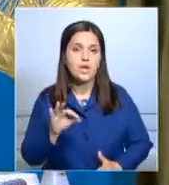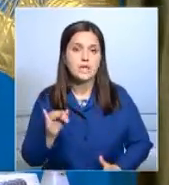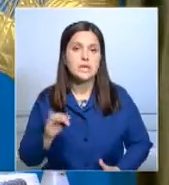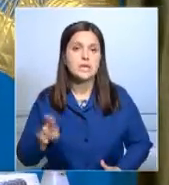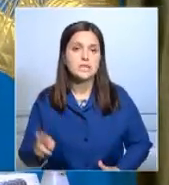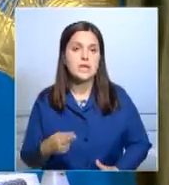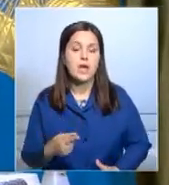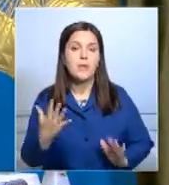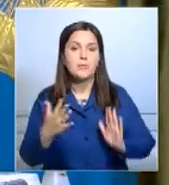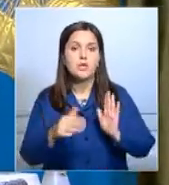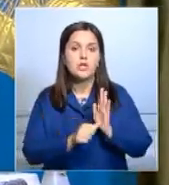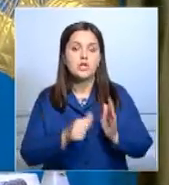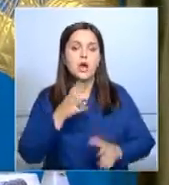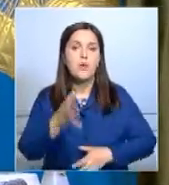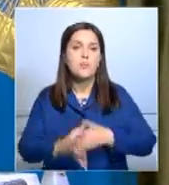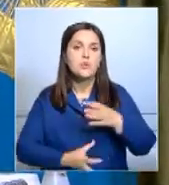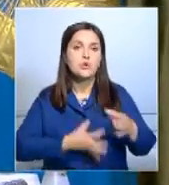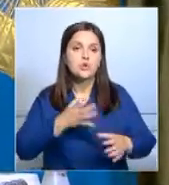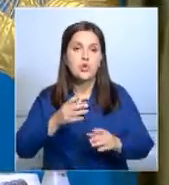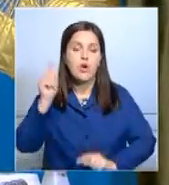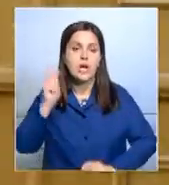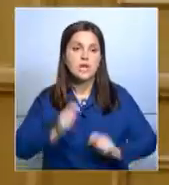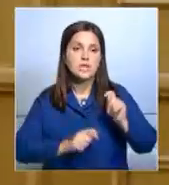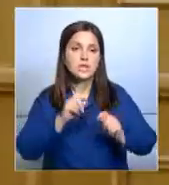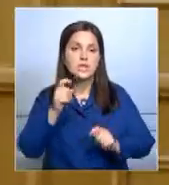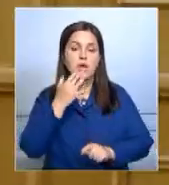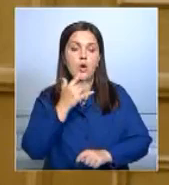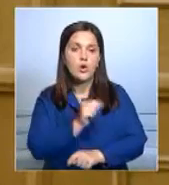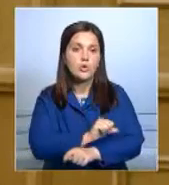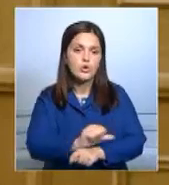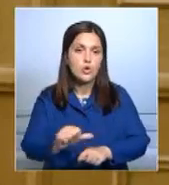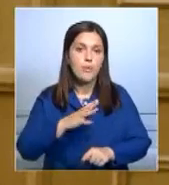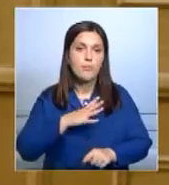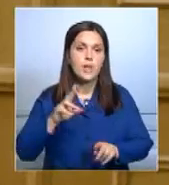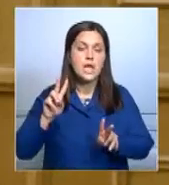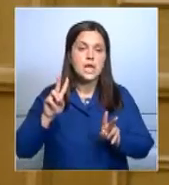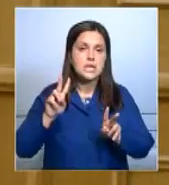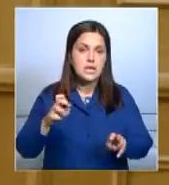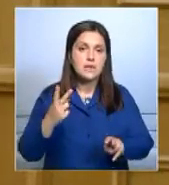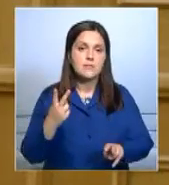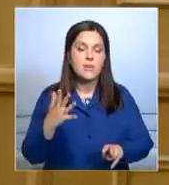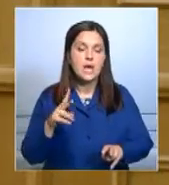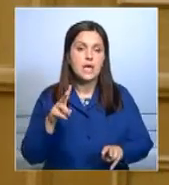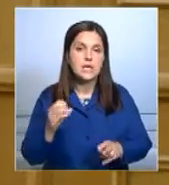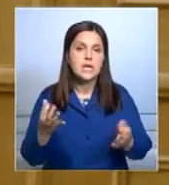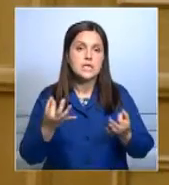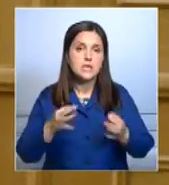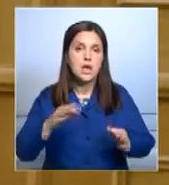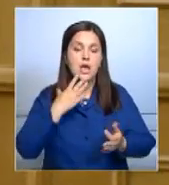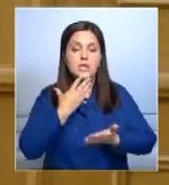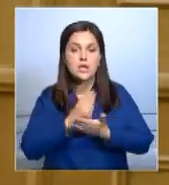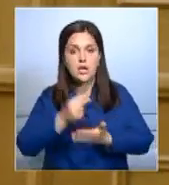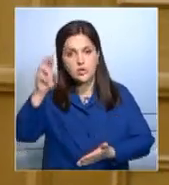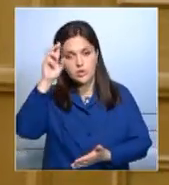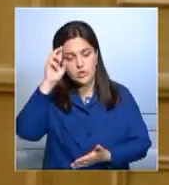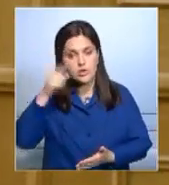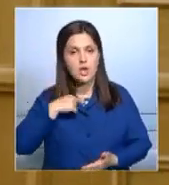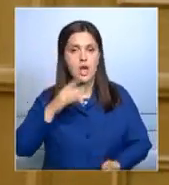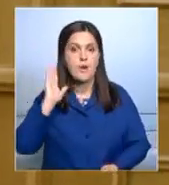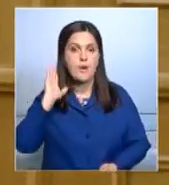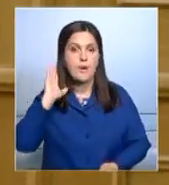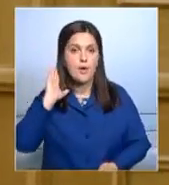декабрь. 56 международных конференций за рубежом прошло под знаком 25-летия независимости нашей страны. Нам еще предстоит